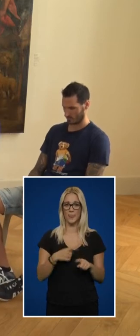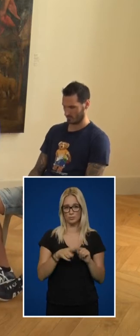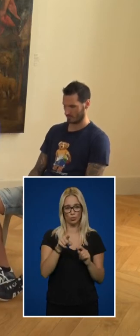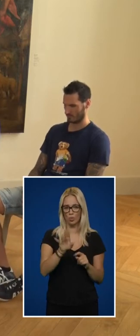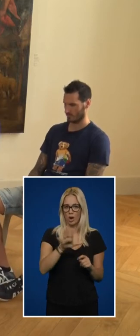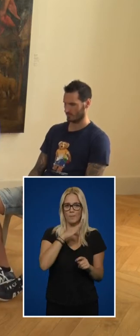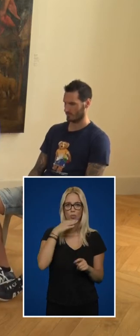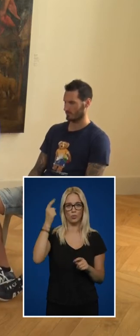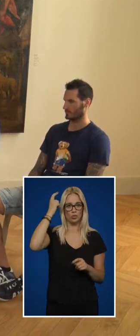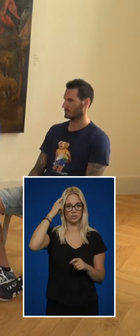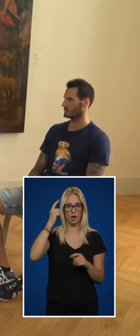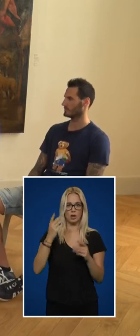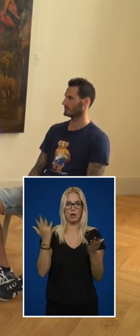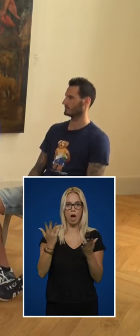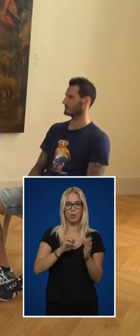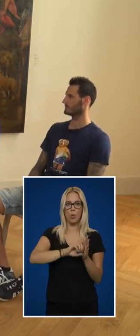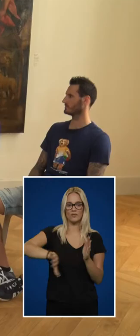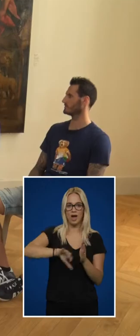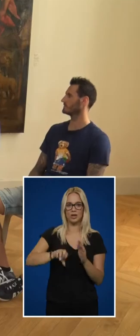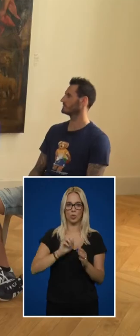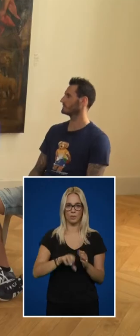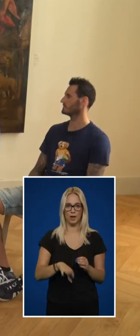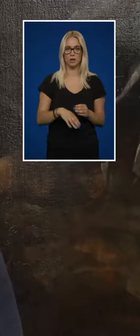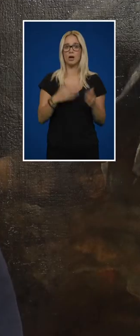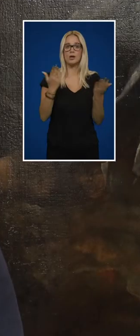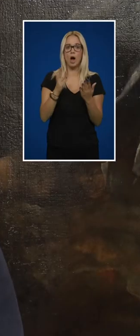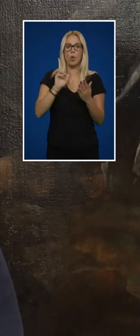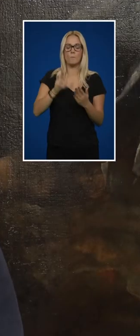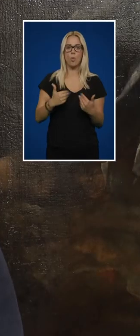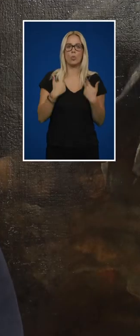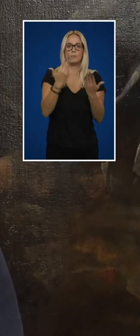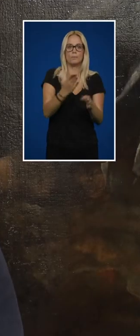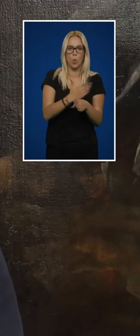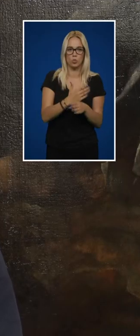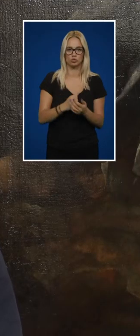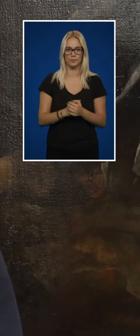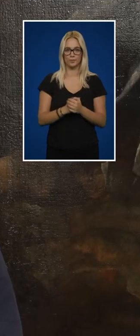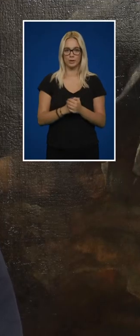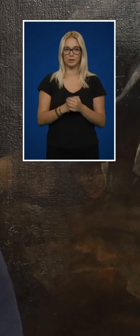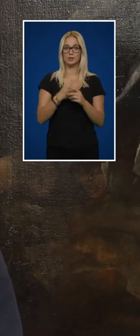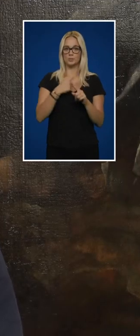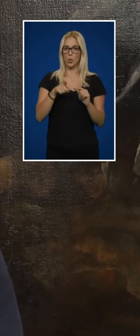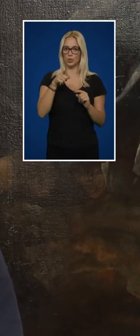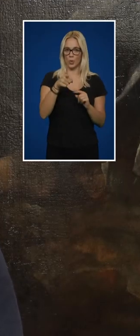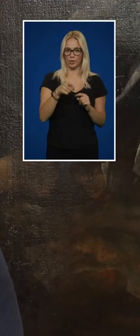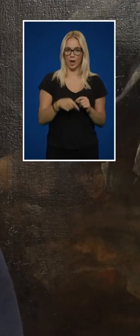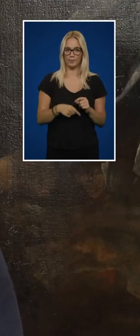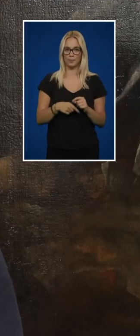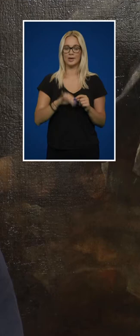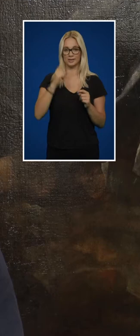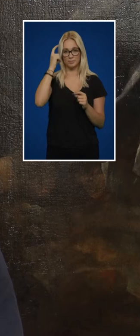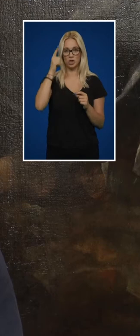primjerom dakle, konceptu održivog gospodarenja otpadom. Iz tog razloga je zapravo osmišljen ovaj projekt koji ima zapravo